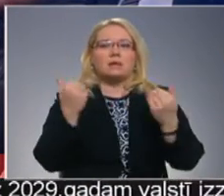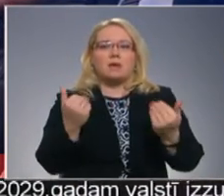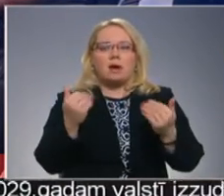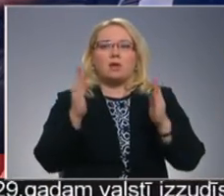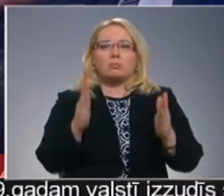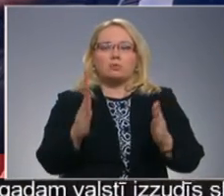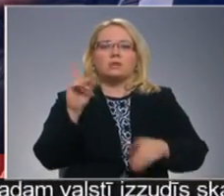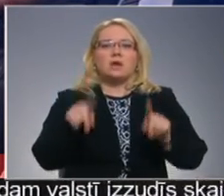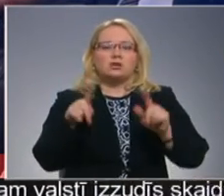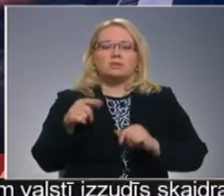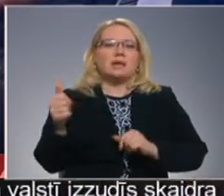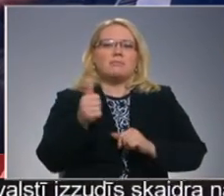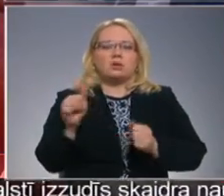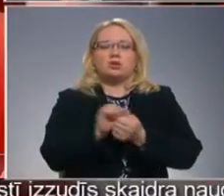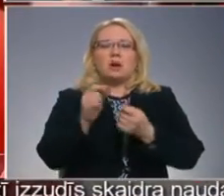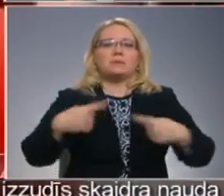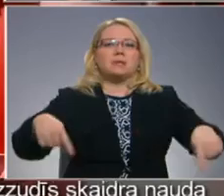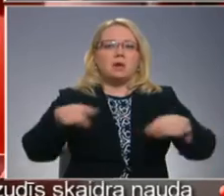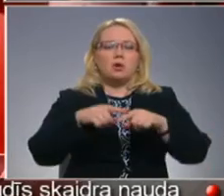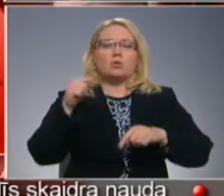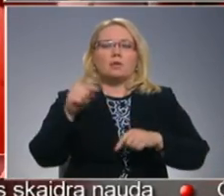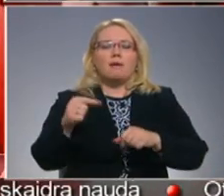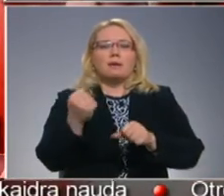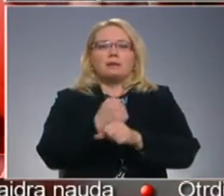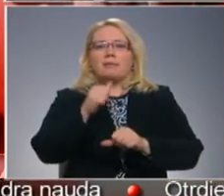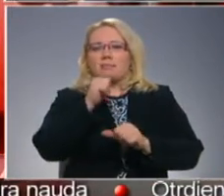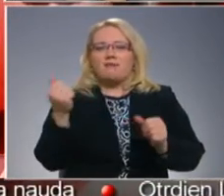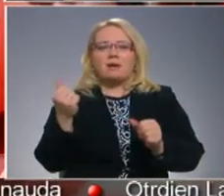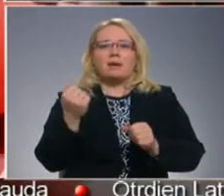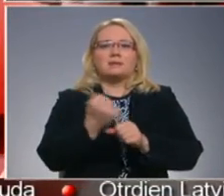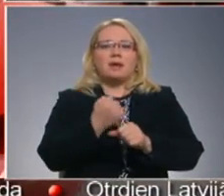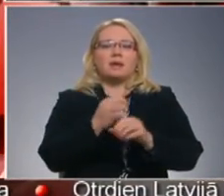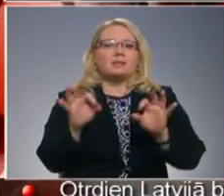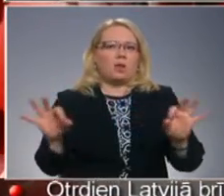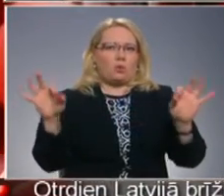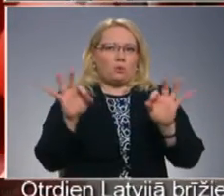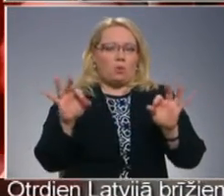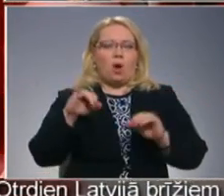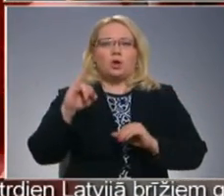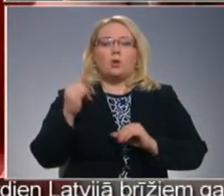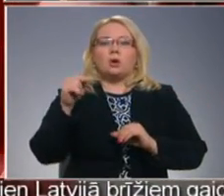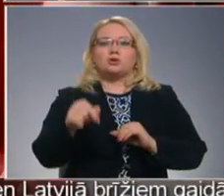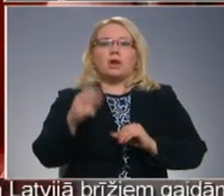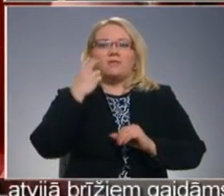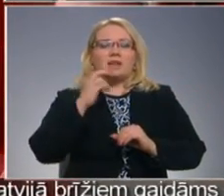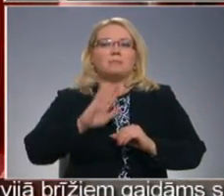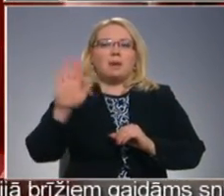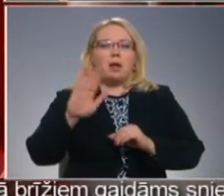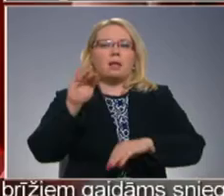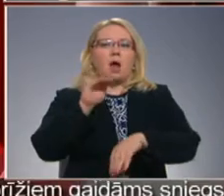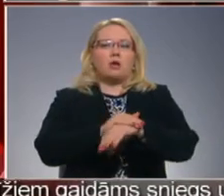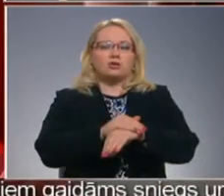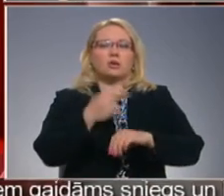būs dažas īpašas dabas teritorijas, un tajās gan nevarēs darīt gan drīz neko. Jo, lūk, šeit Vecpiebalgā ir